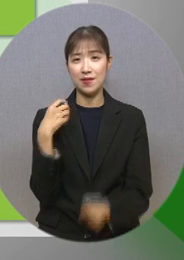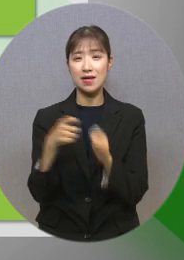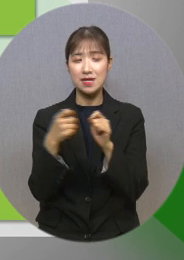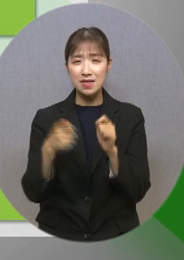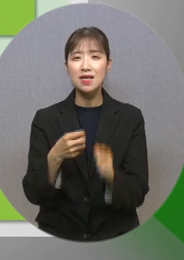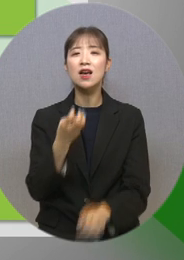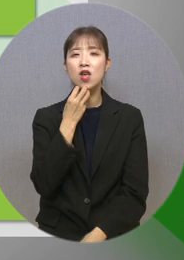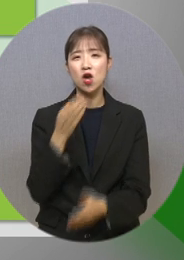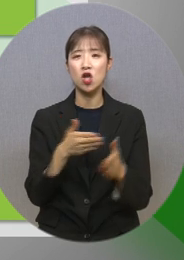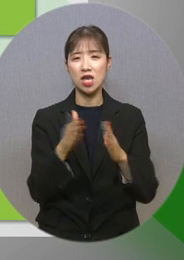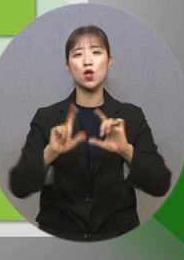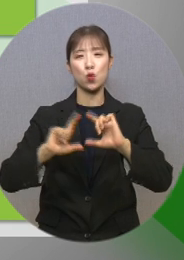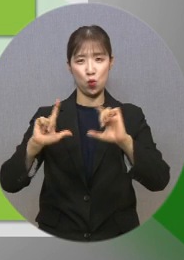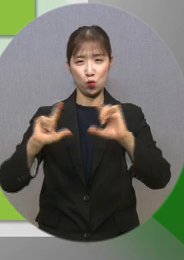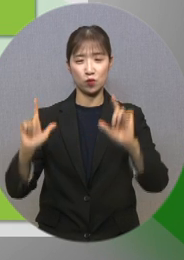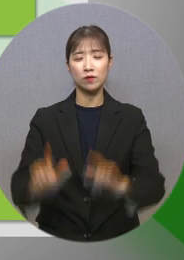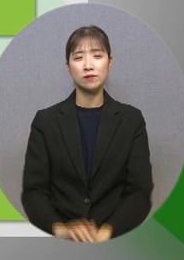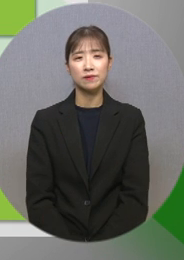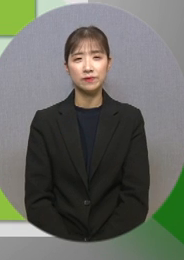경기 동부지사입니다.